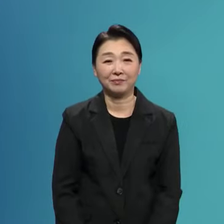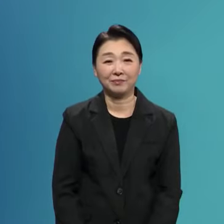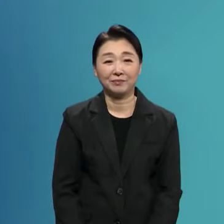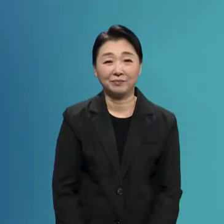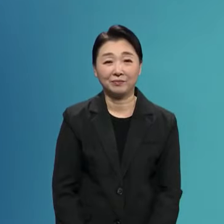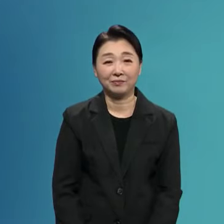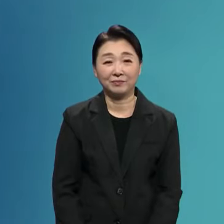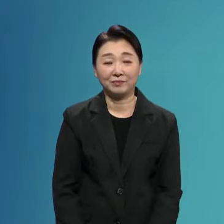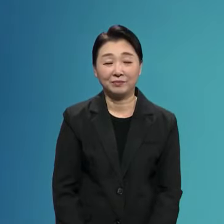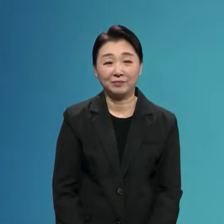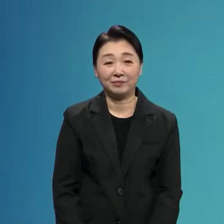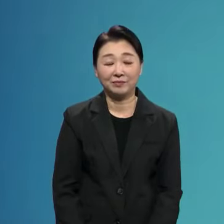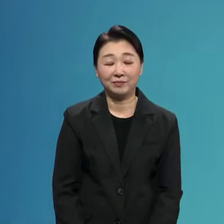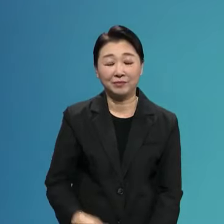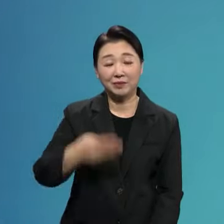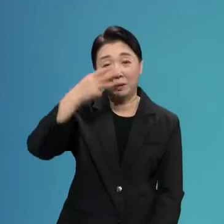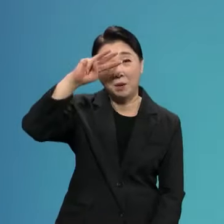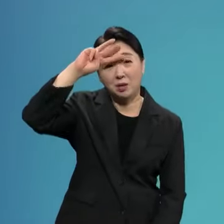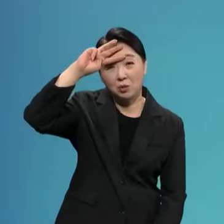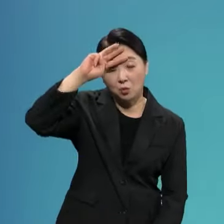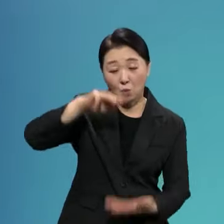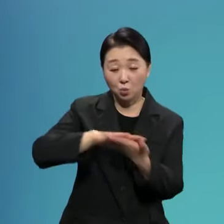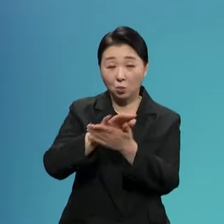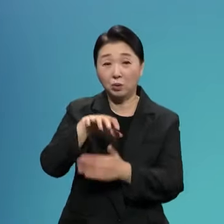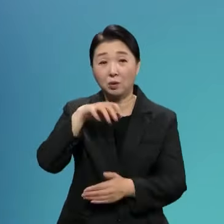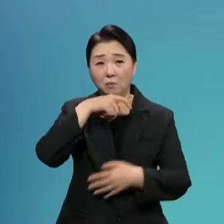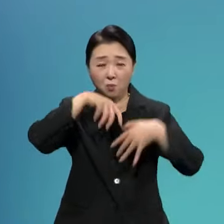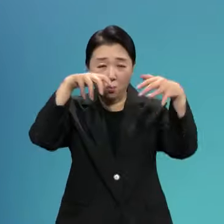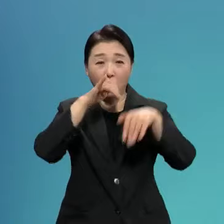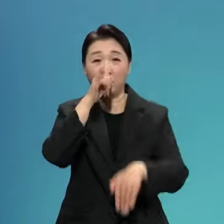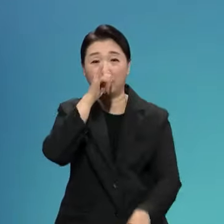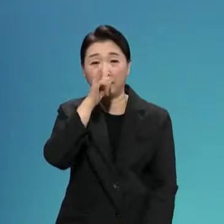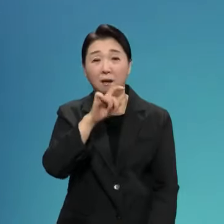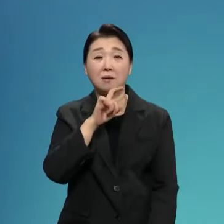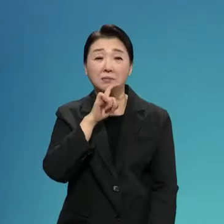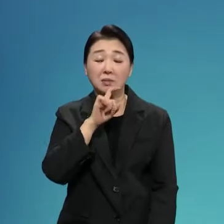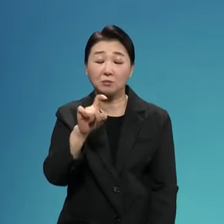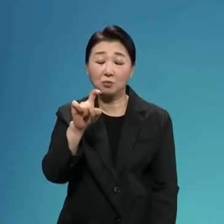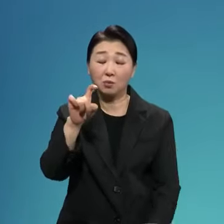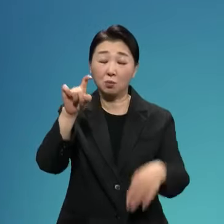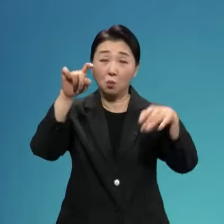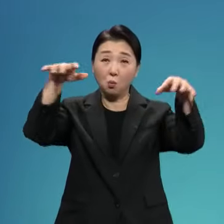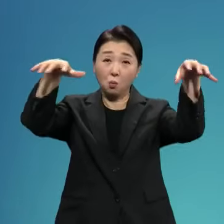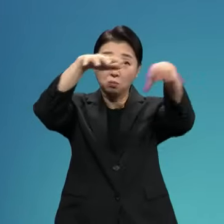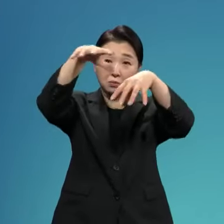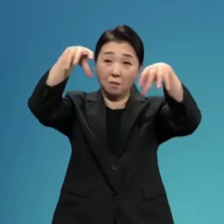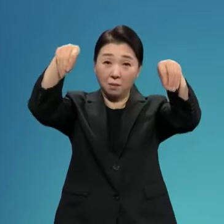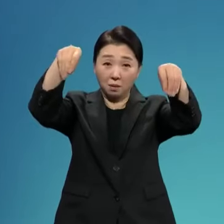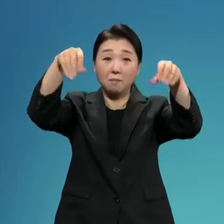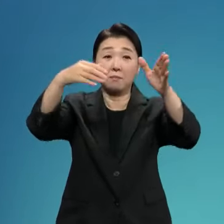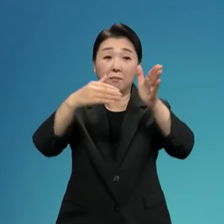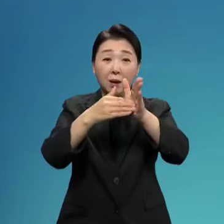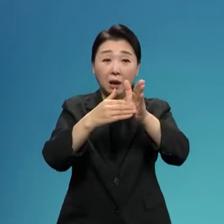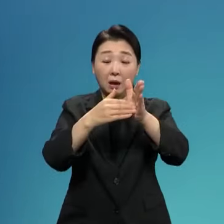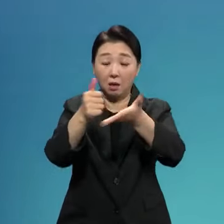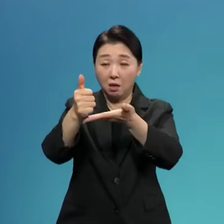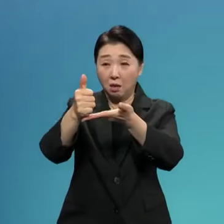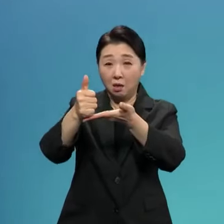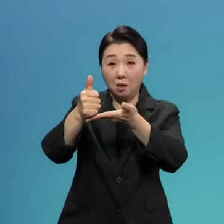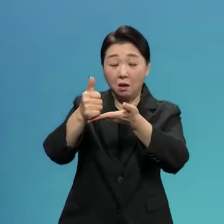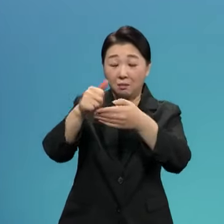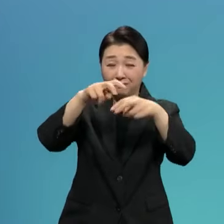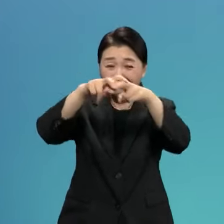멕시코의 한 놀이기구가 폭우가 쏟아지는 가운데 10분 동안 공중에 멈췄습니다. 탑승객들은 그야말로